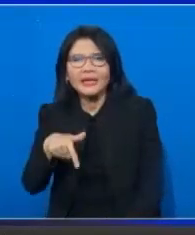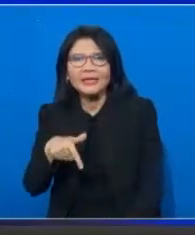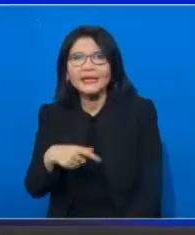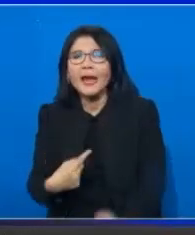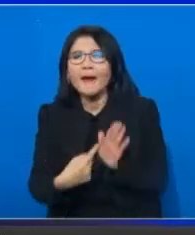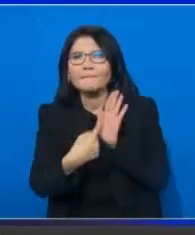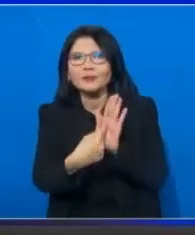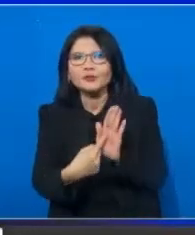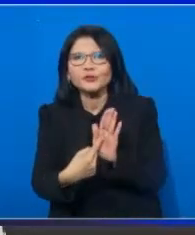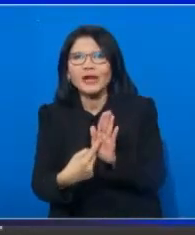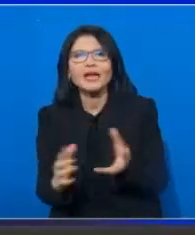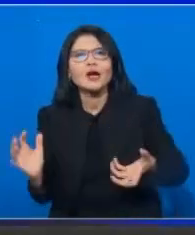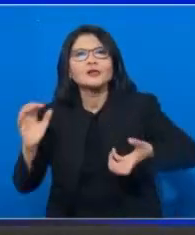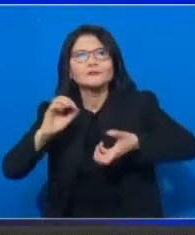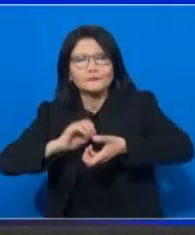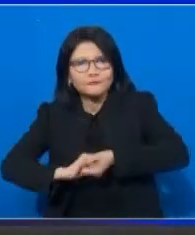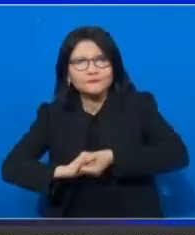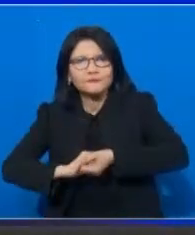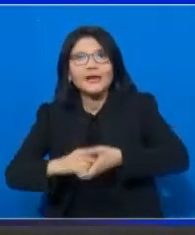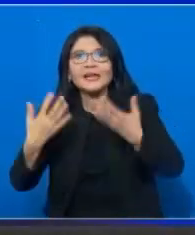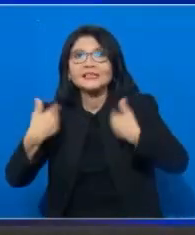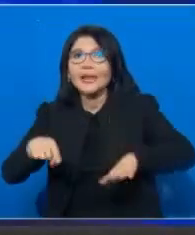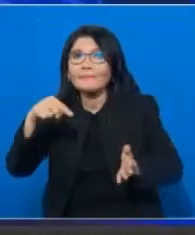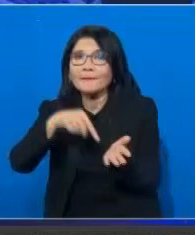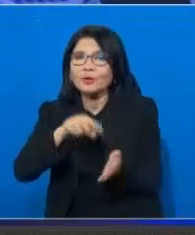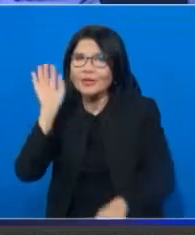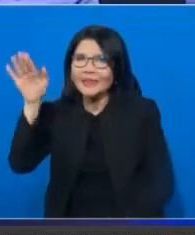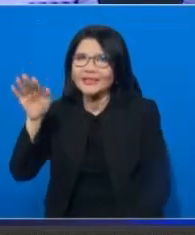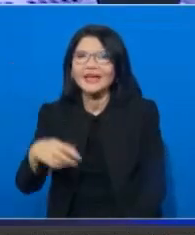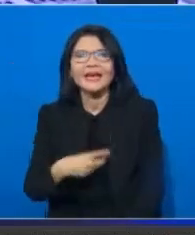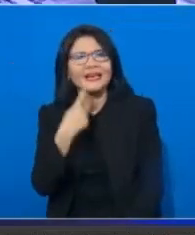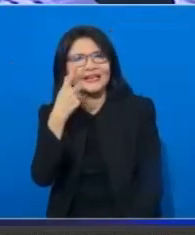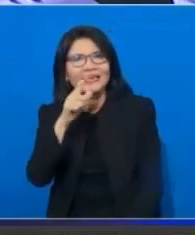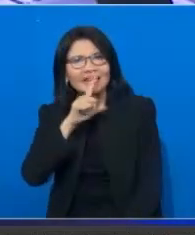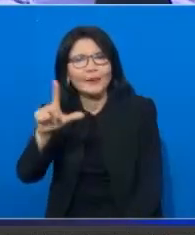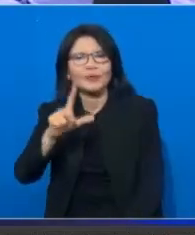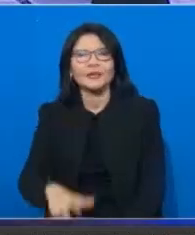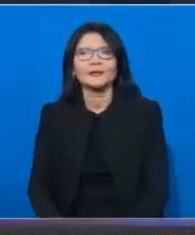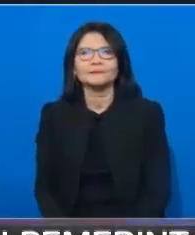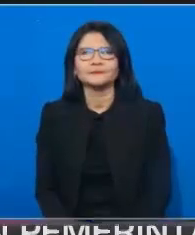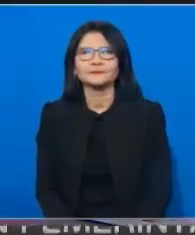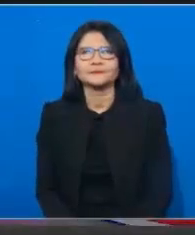sinyal awal politik rekonsiliasi usai pemilu nanti? Kita simak laporan khas redaksi.